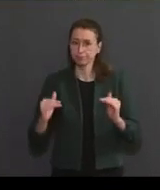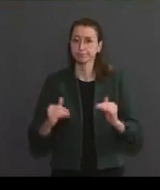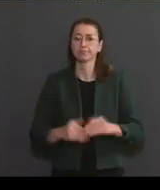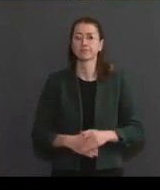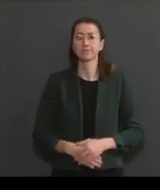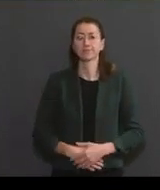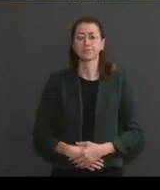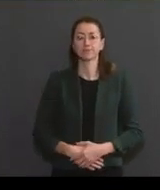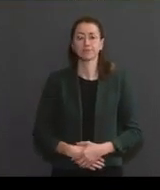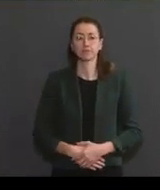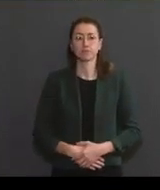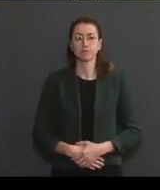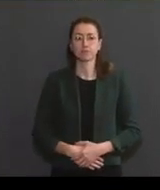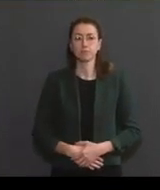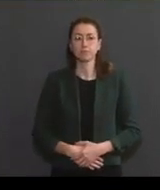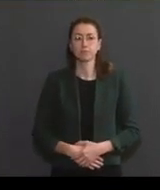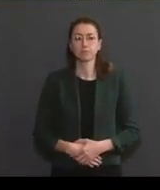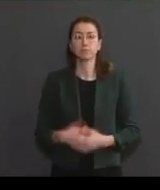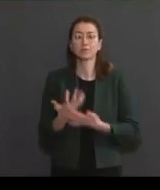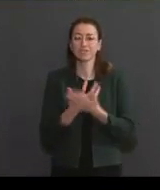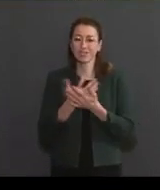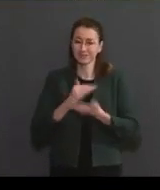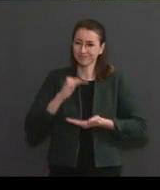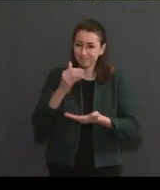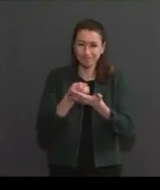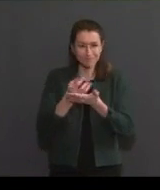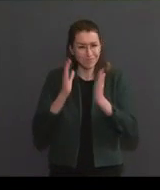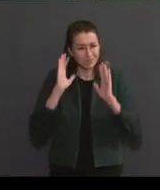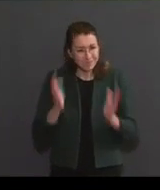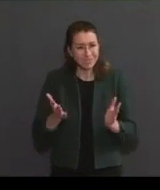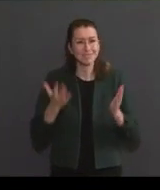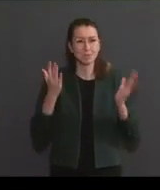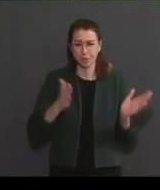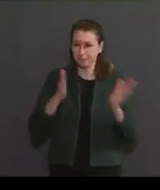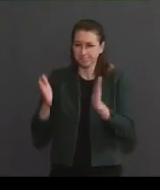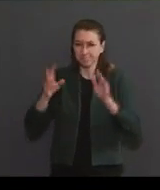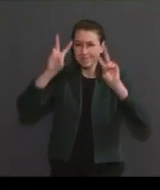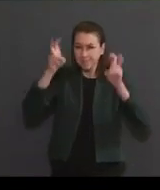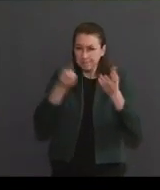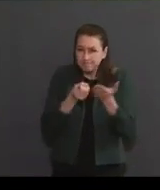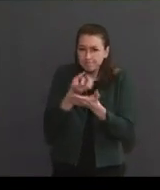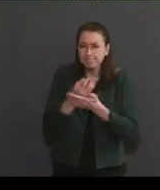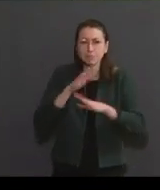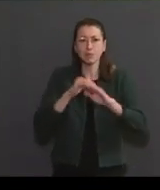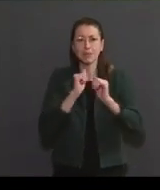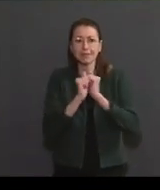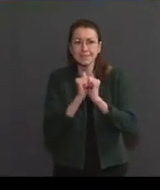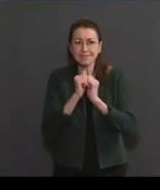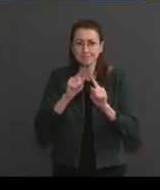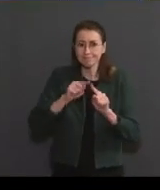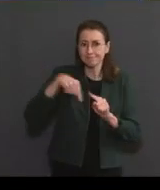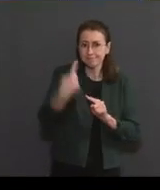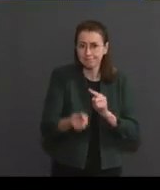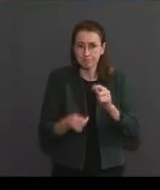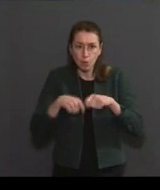Après ces chiffres, parlons un petit peu de la nouvelle politique de test qui va être donc enclenchée à partir